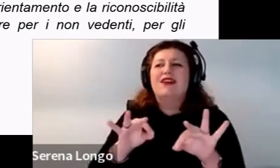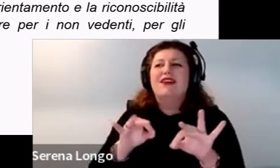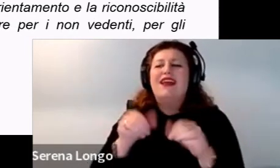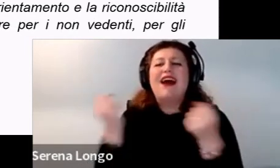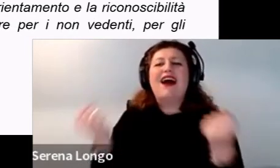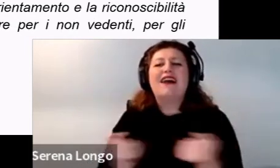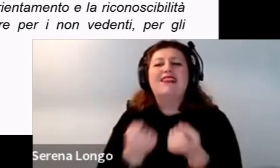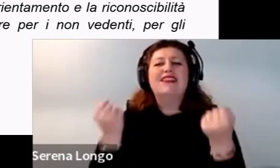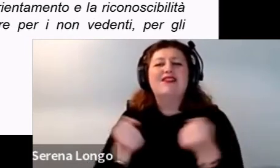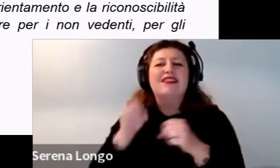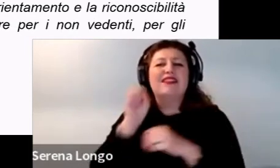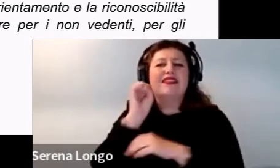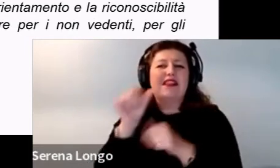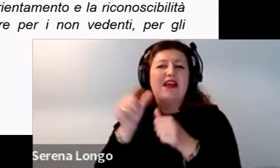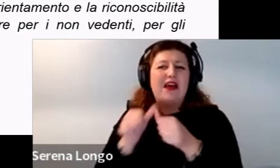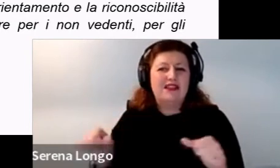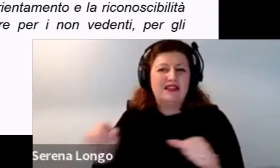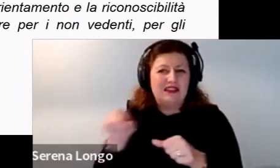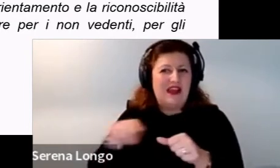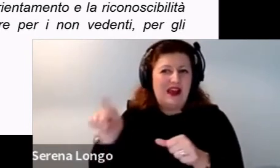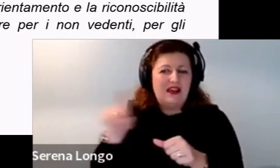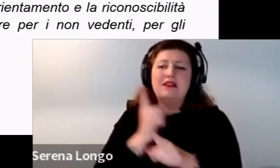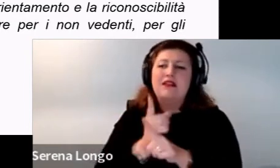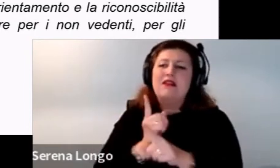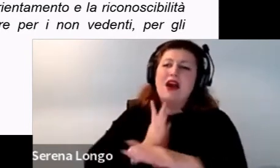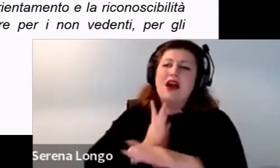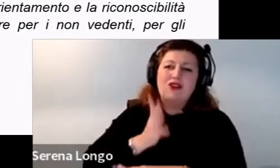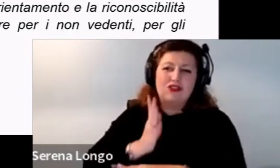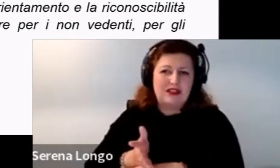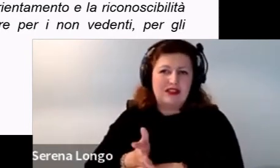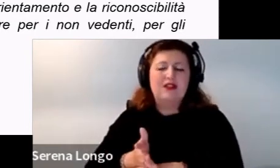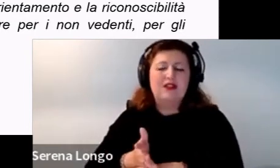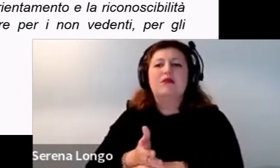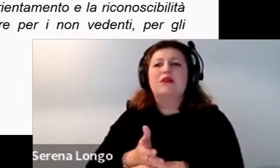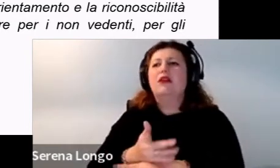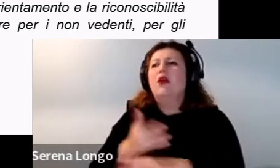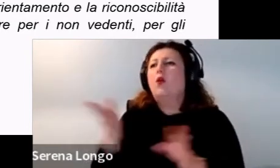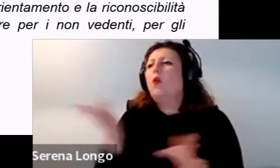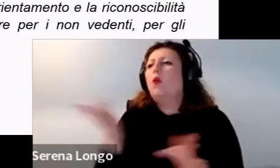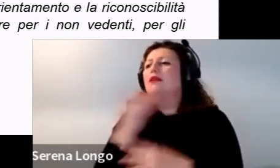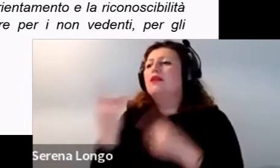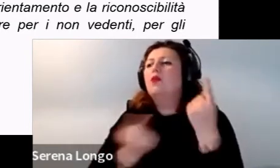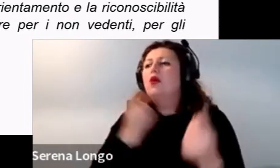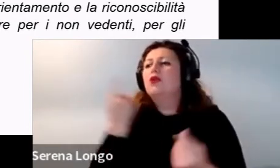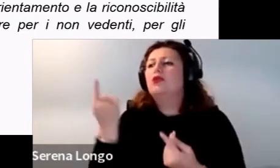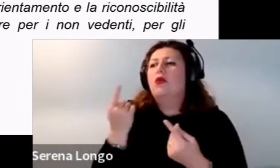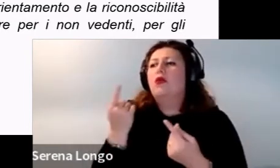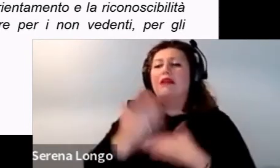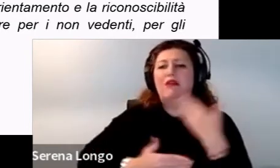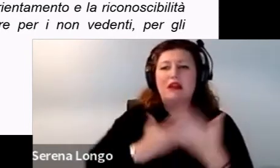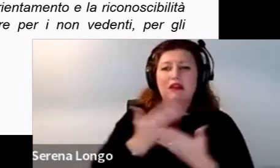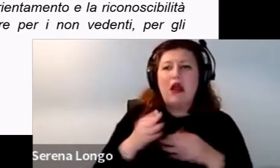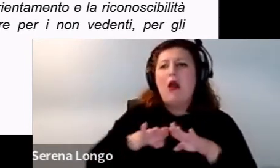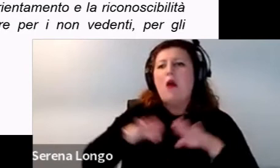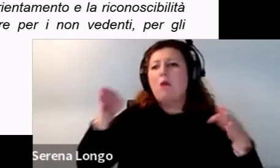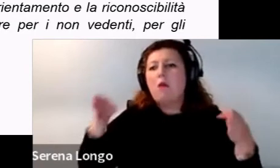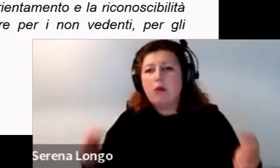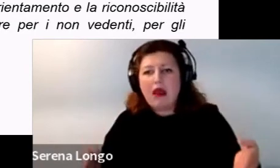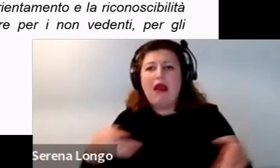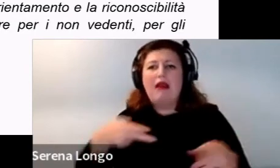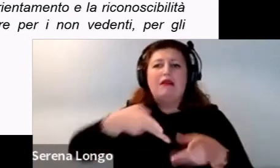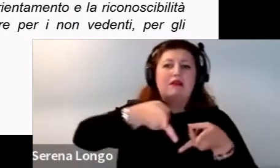didattiche devono avere caratteristiche particolari per ogni caso di invalidità, quindi banchi, sedie, macchine da